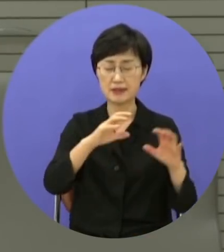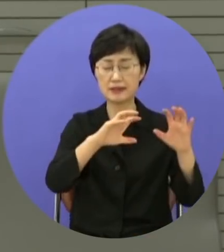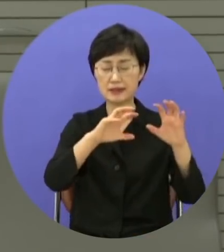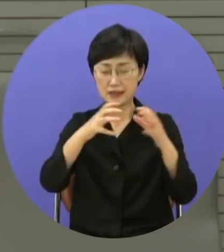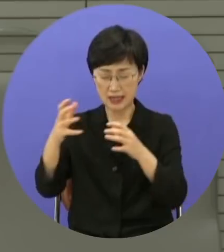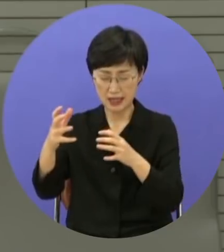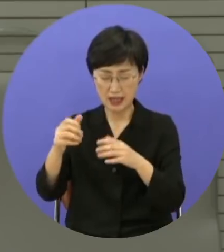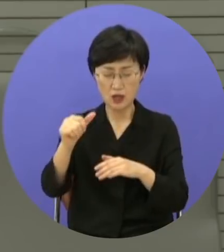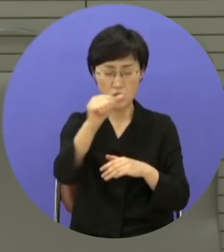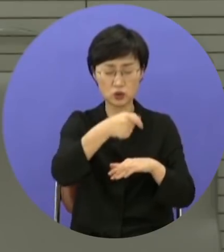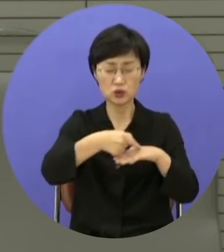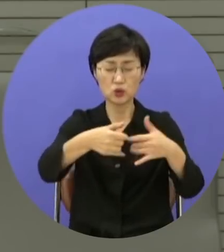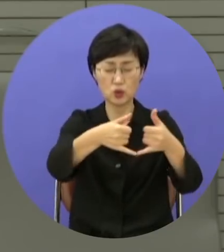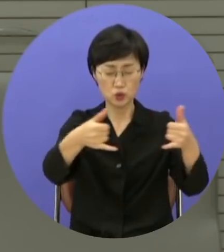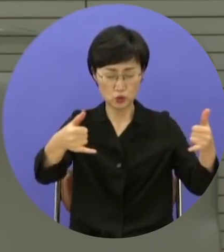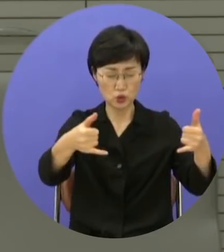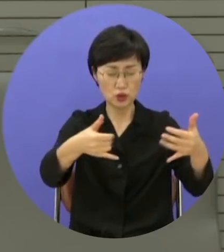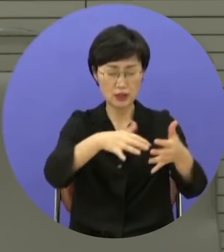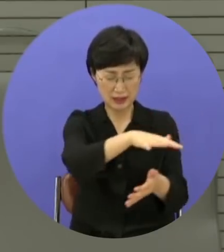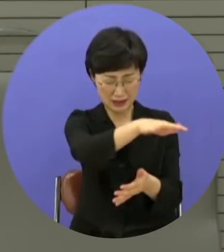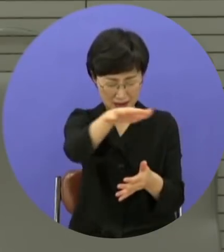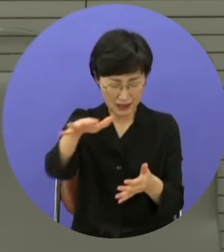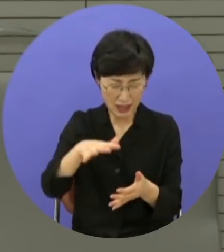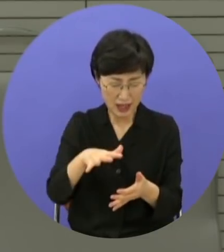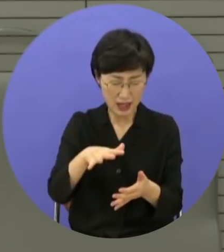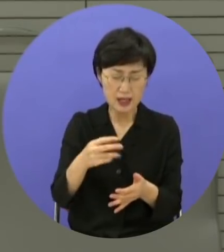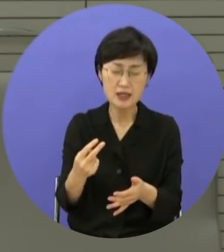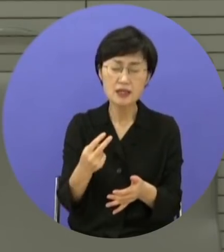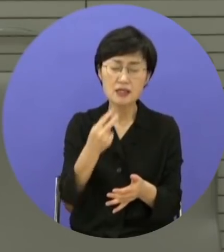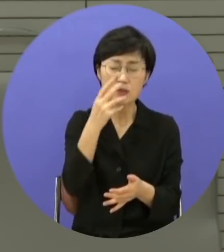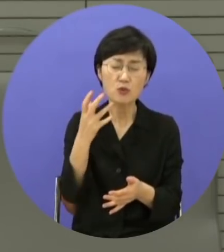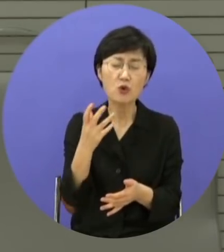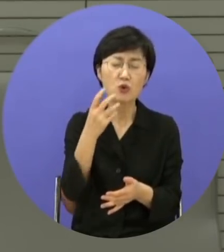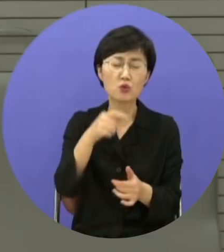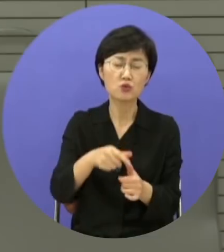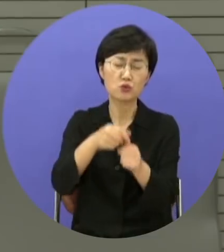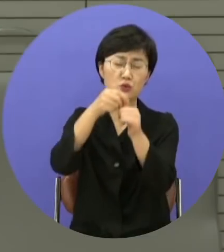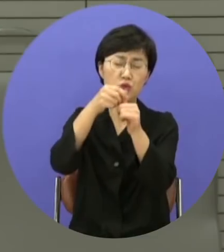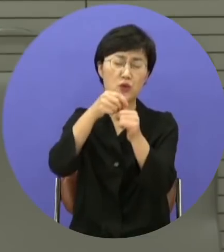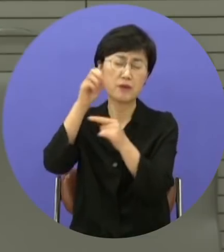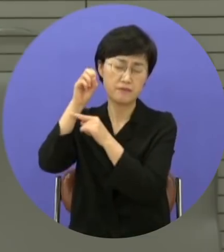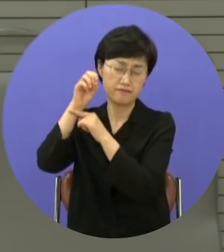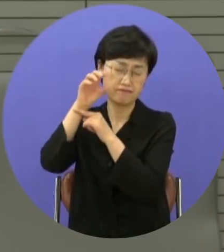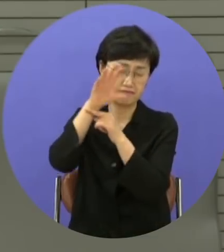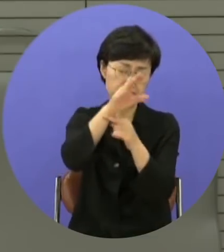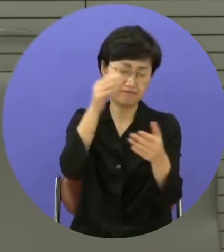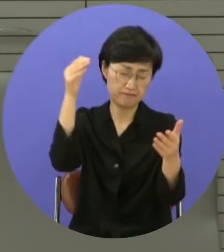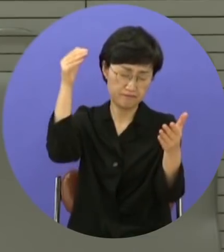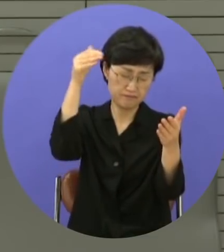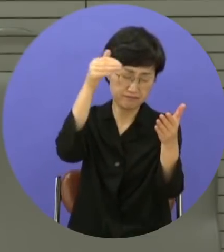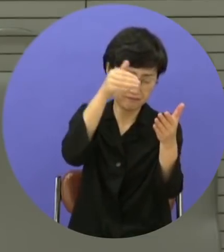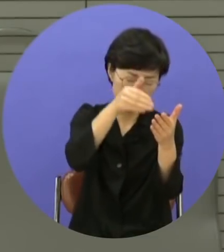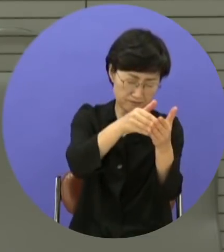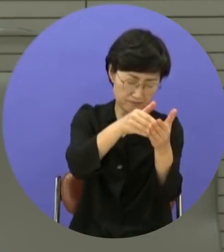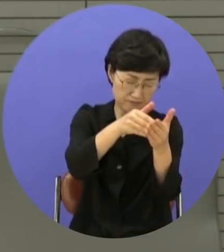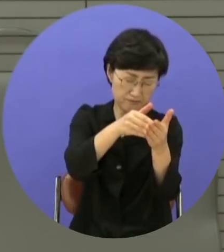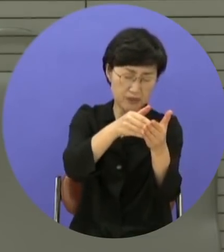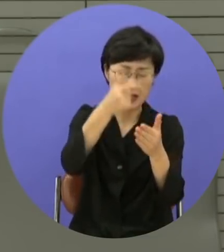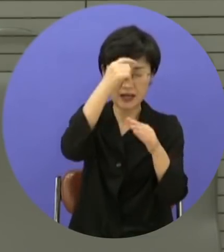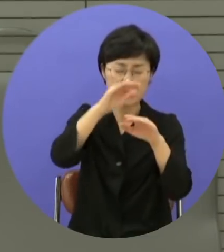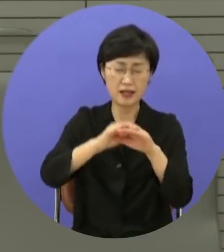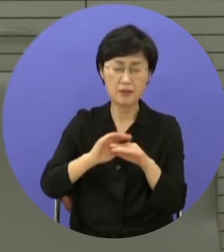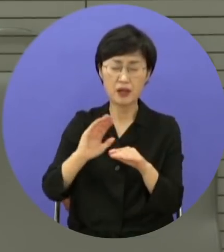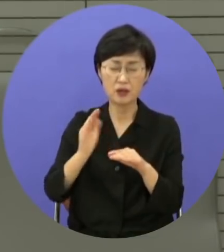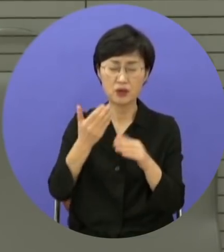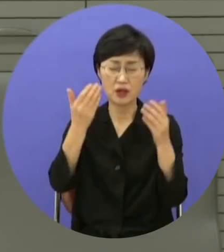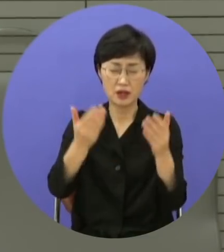빛이 많은 예배가 되도록 성령께서 역사하여 주옵소서. And Lord, would you work by your Holy Spirit even at this hour as we give our worship unto you so